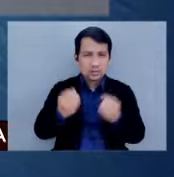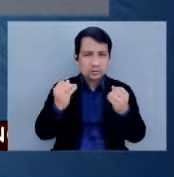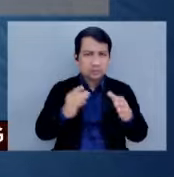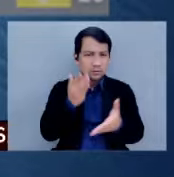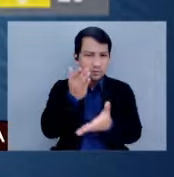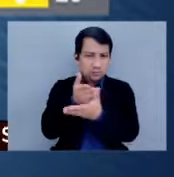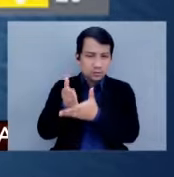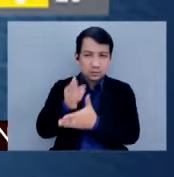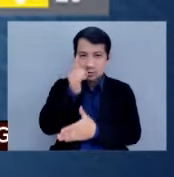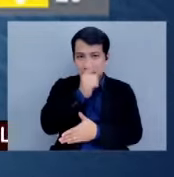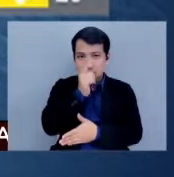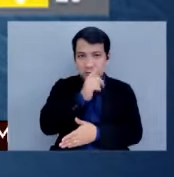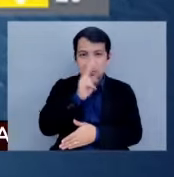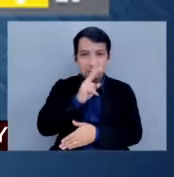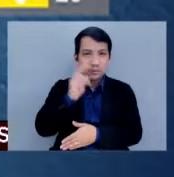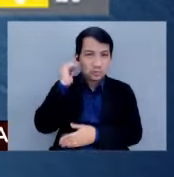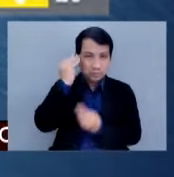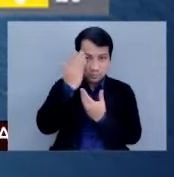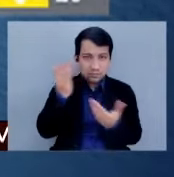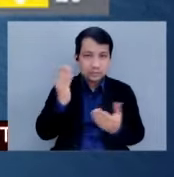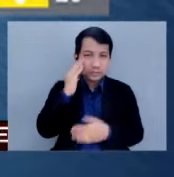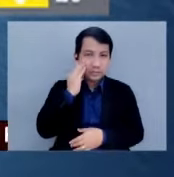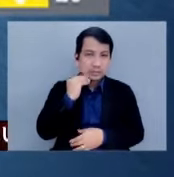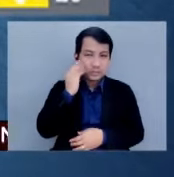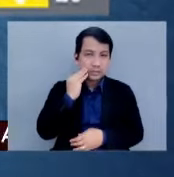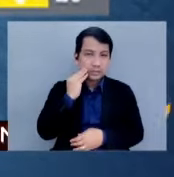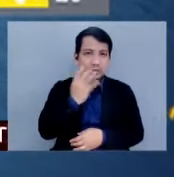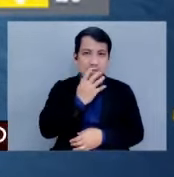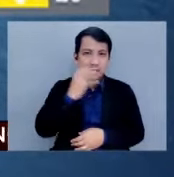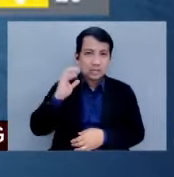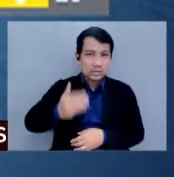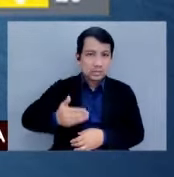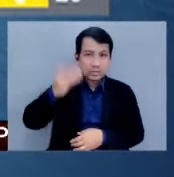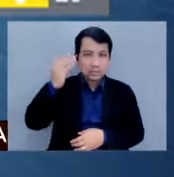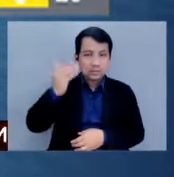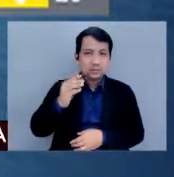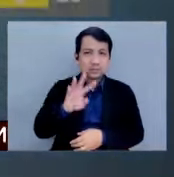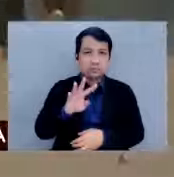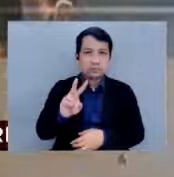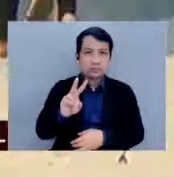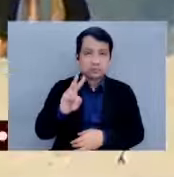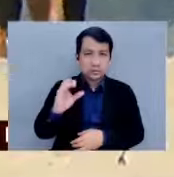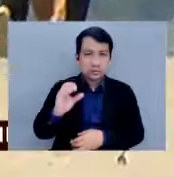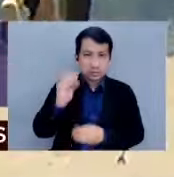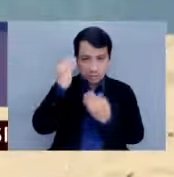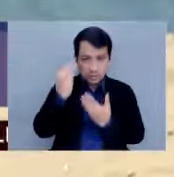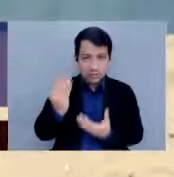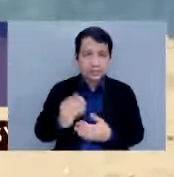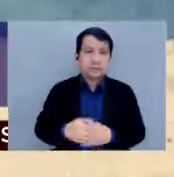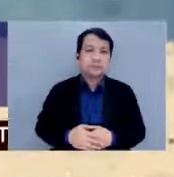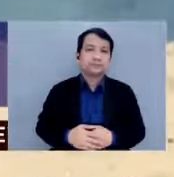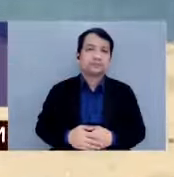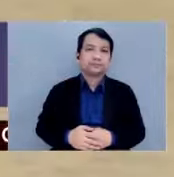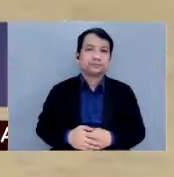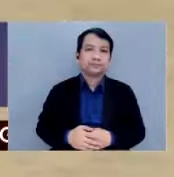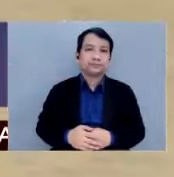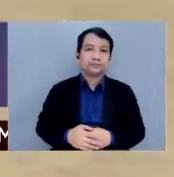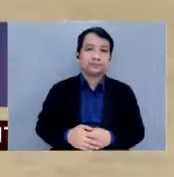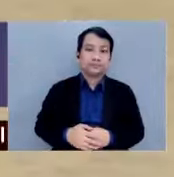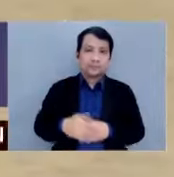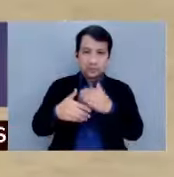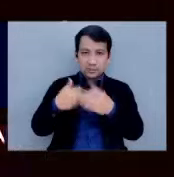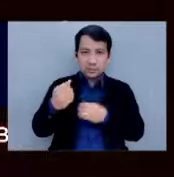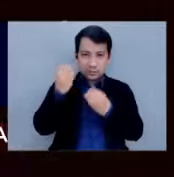at Visayas ang nakaranas ng matinding init sa 42 degrees Celsius. Posible ang heat stroke kapag